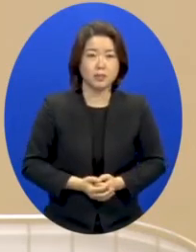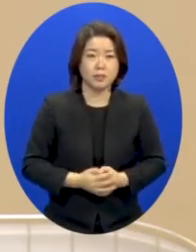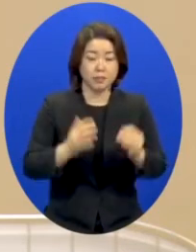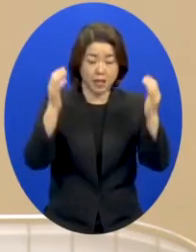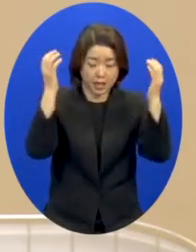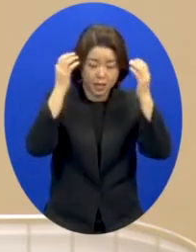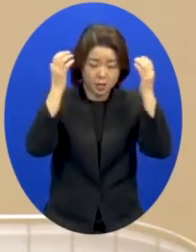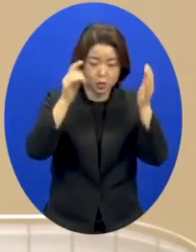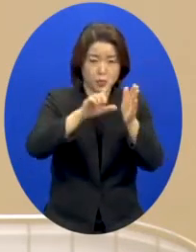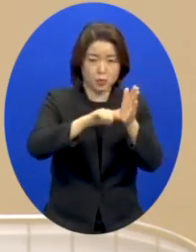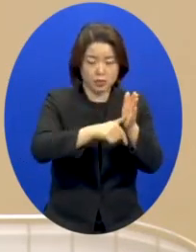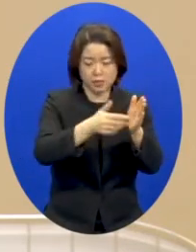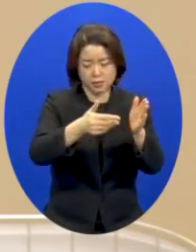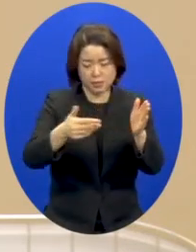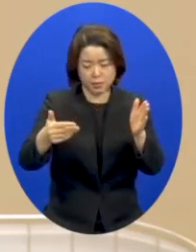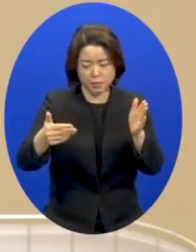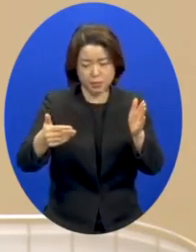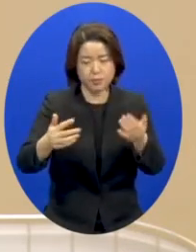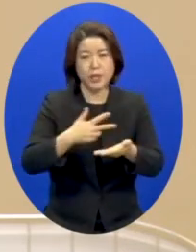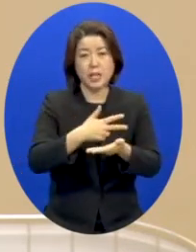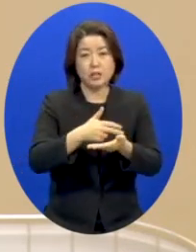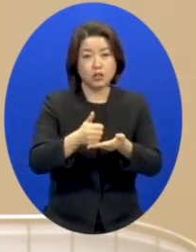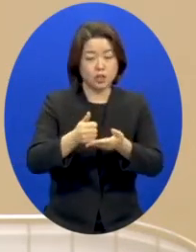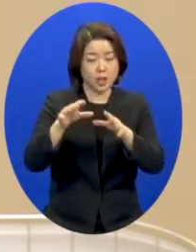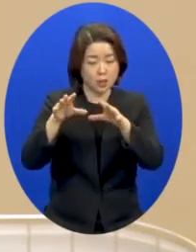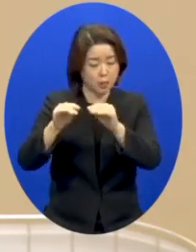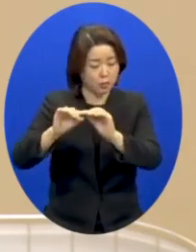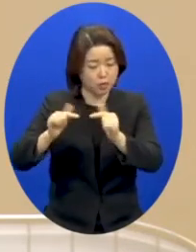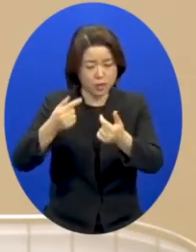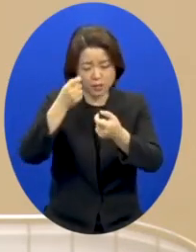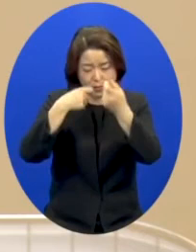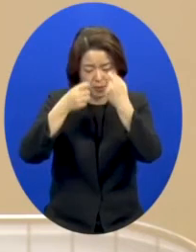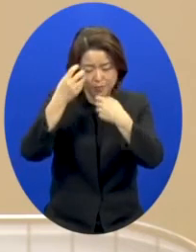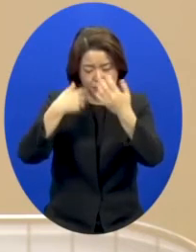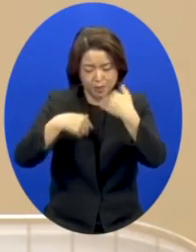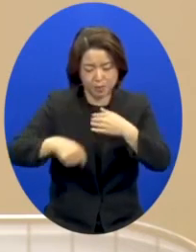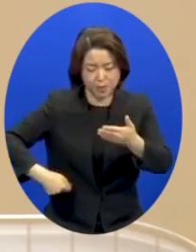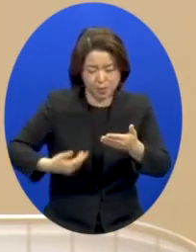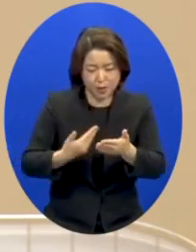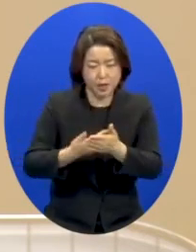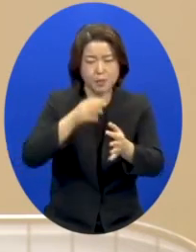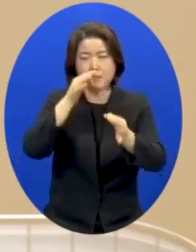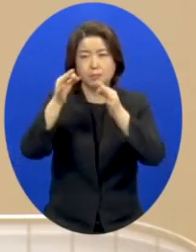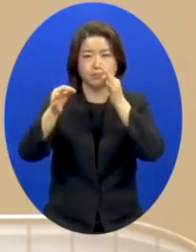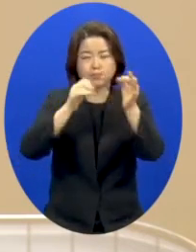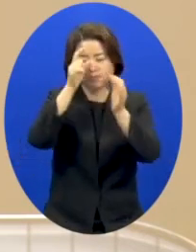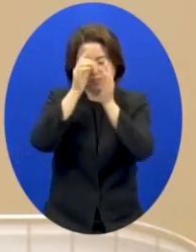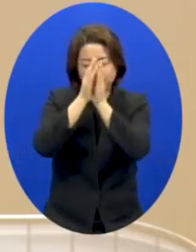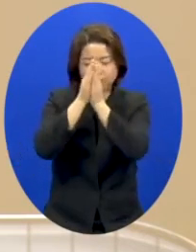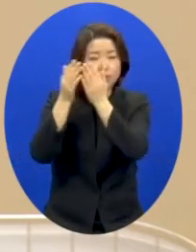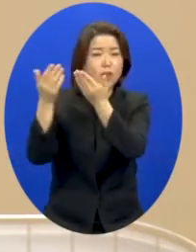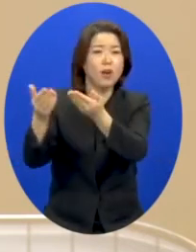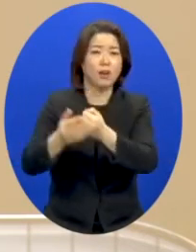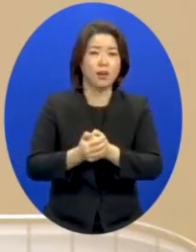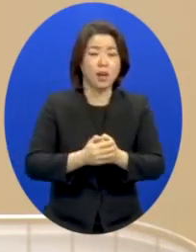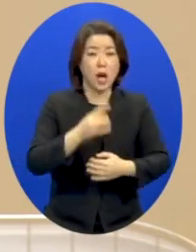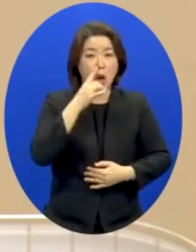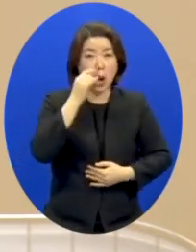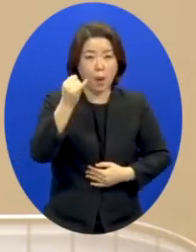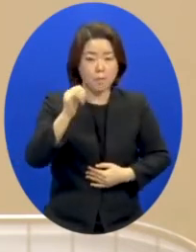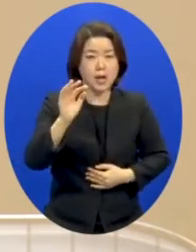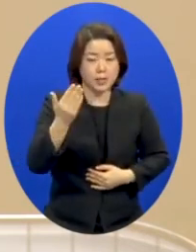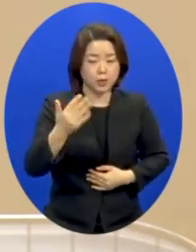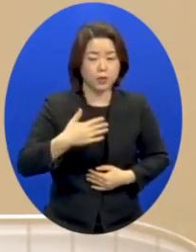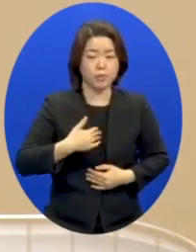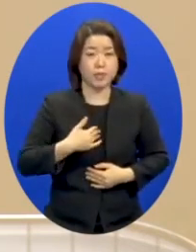고통의 시간을 보내면서 주님께 멈추지 않은 눈물로 회개하며 부르짖었습니다. 엄마가 되고 내